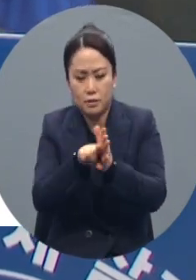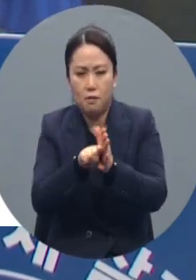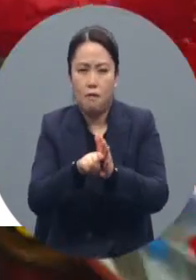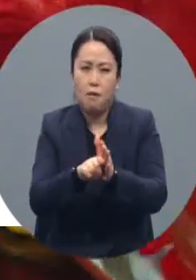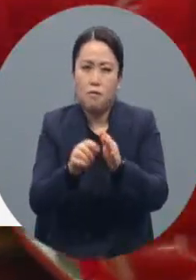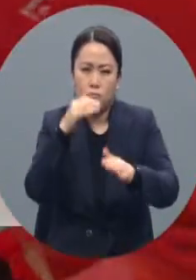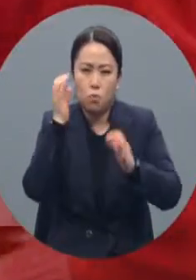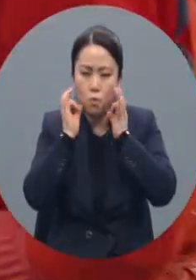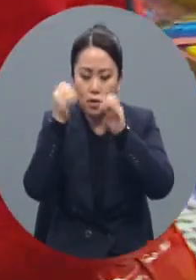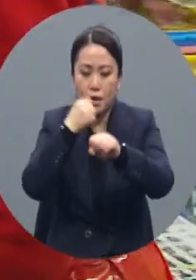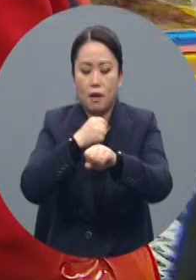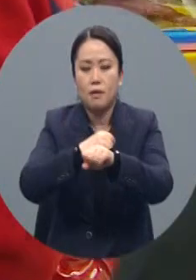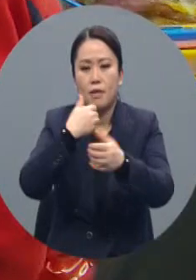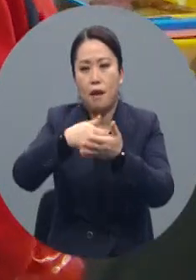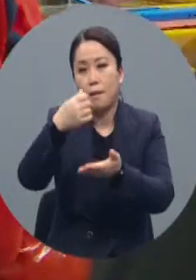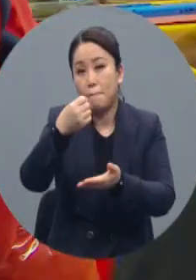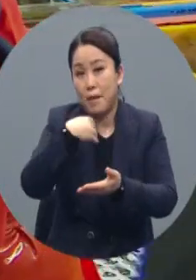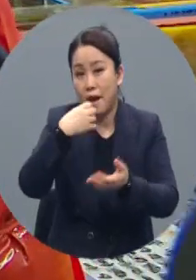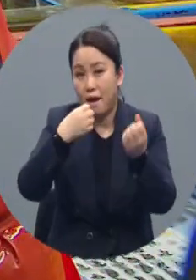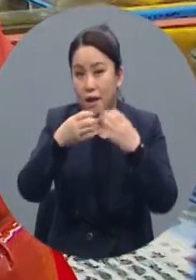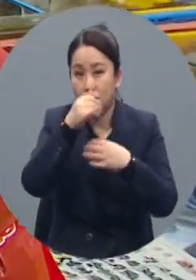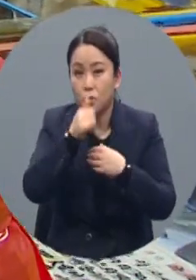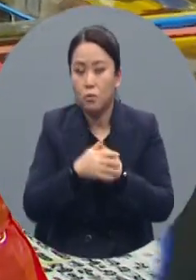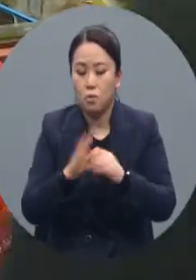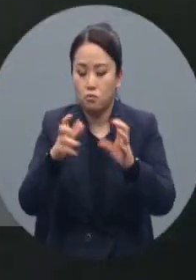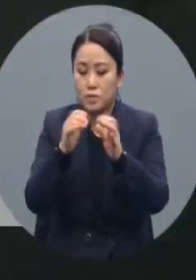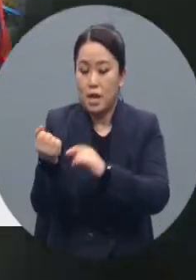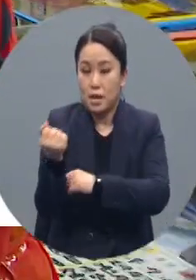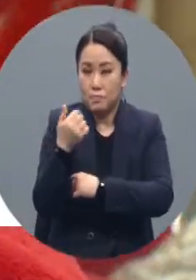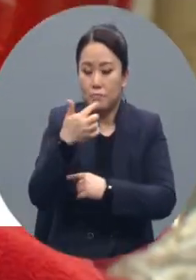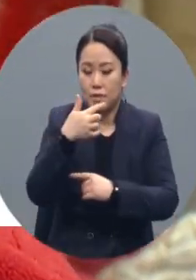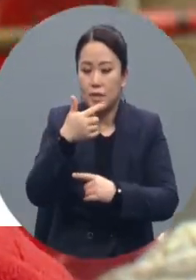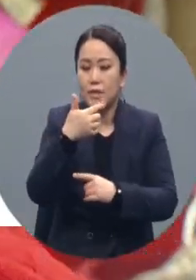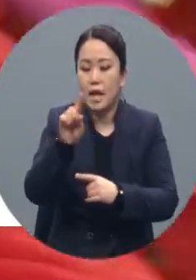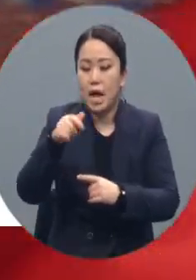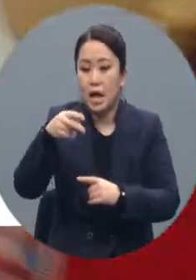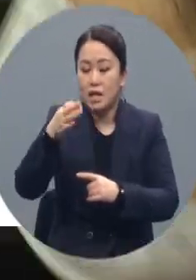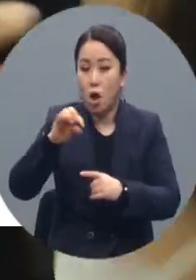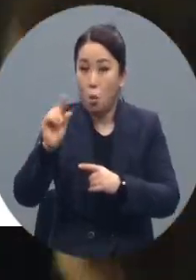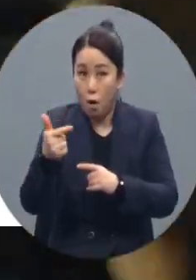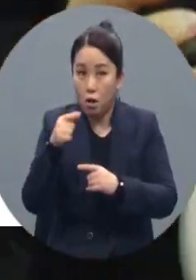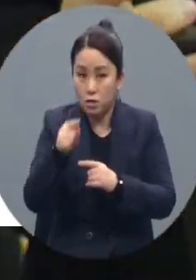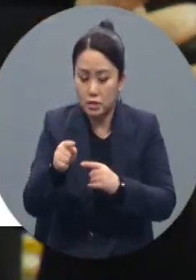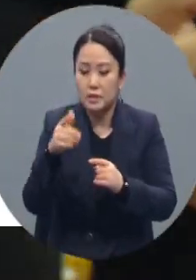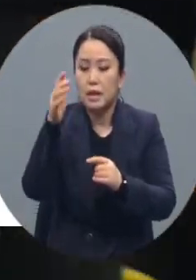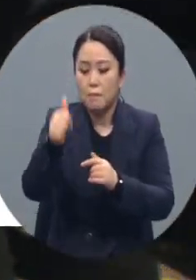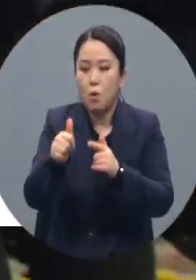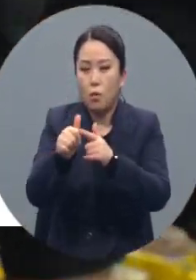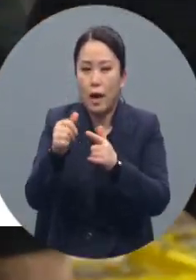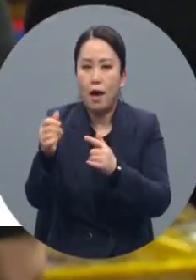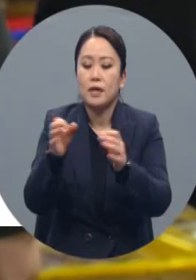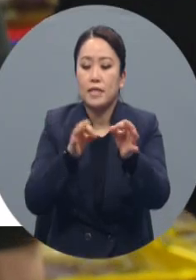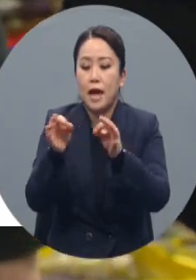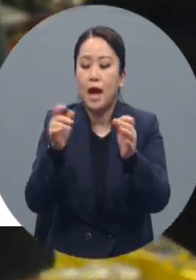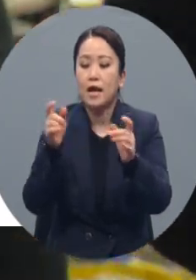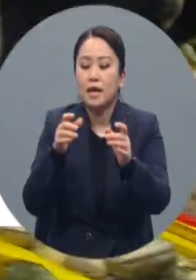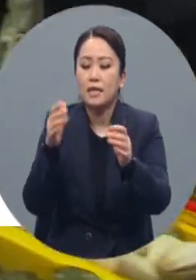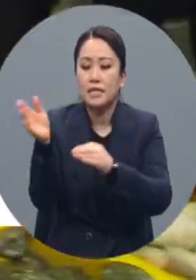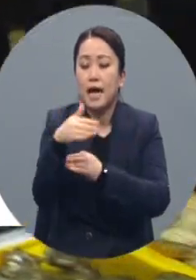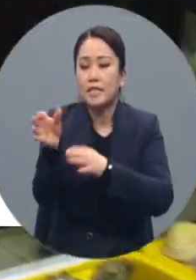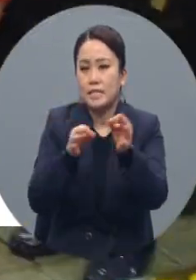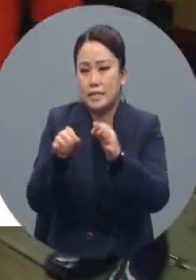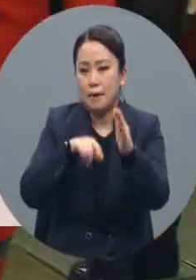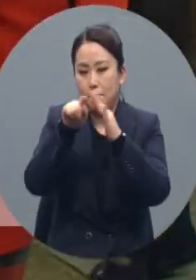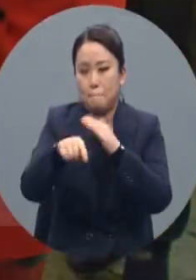이야기도 하고. 국민의힘에서는 나경원 전 원내대표가 부산 자갈치 시장을 찾았습니다. 부산은 대선의 판도를